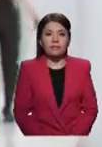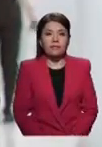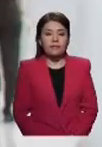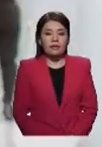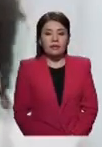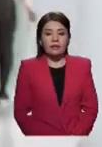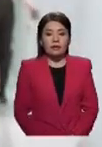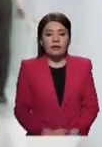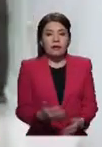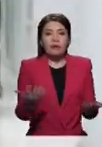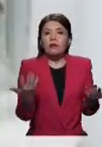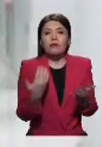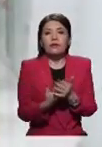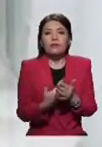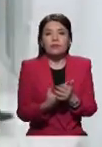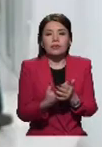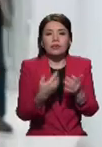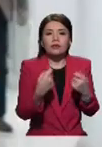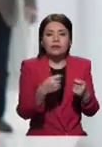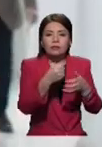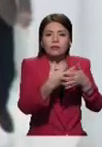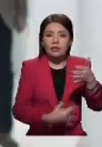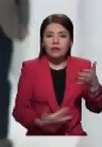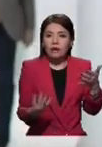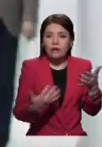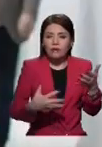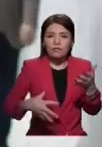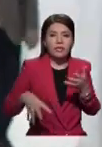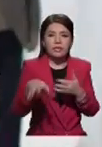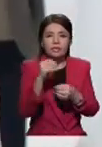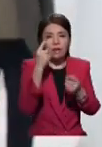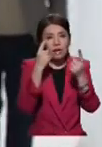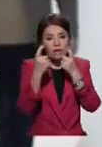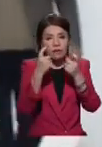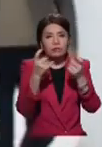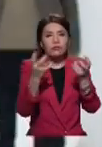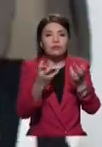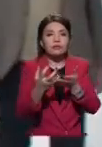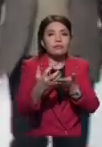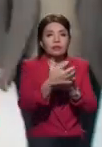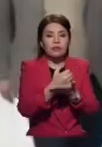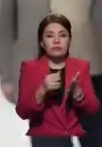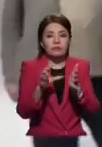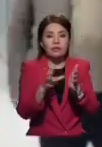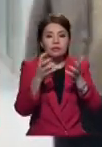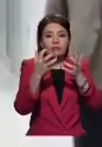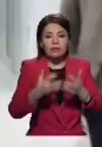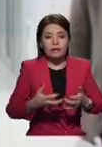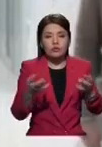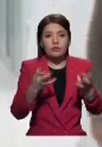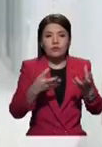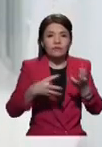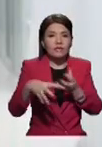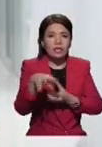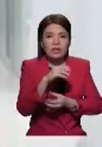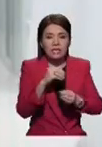Қандай бағалар бар? Тауарлардың қандай түрлері бар? Осының барлығы бізде ақпарат ретінде жинақталды. Цифрлендіру дәуірі келді. Осының